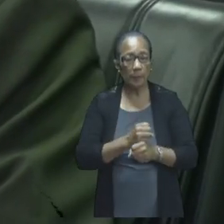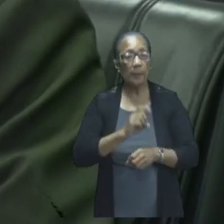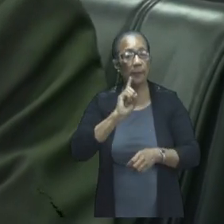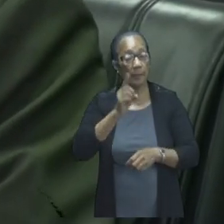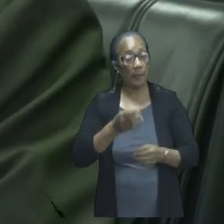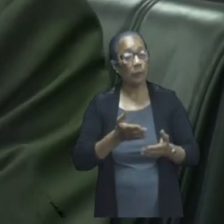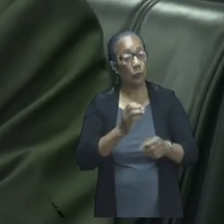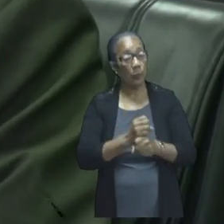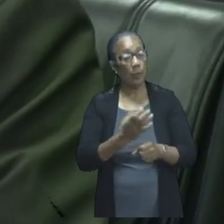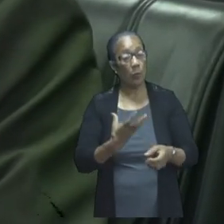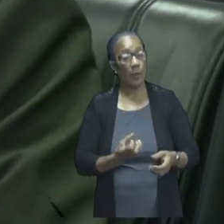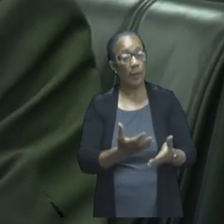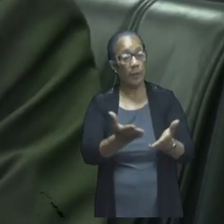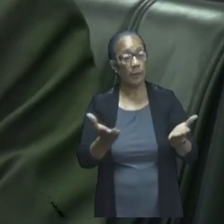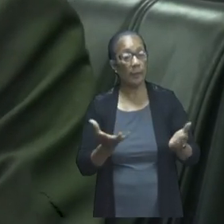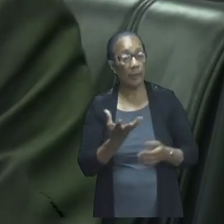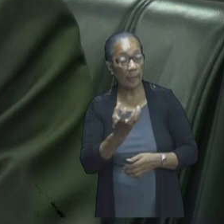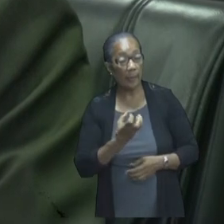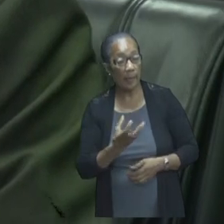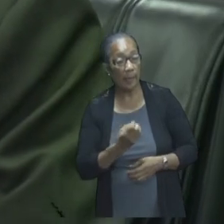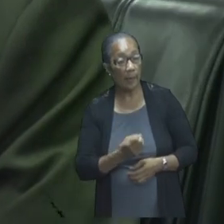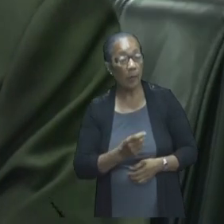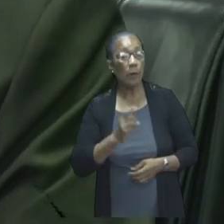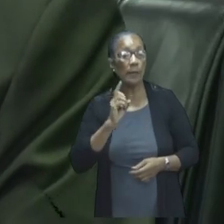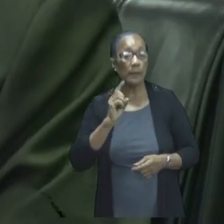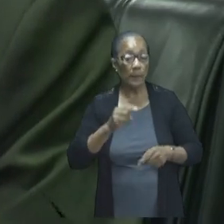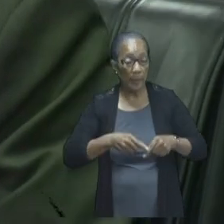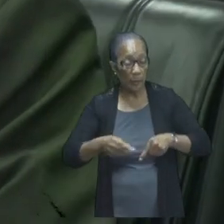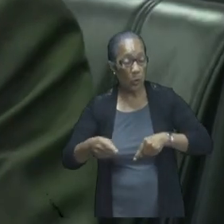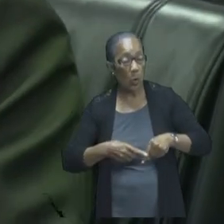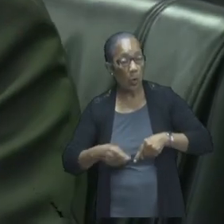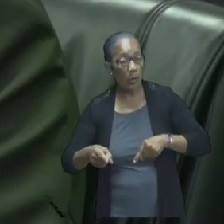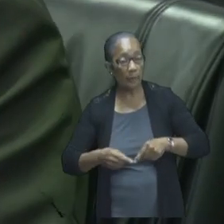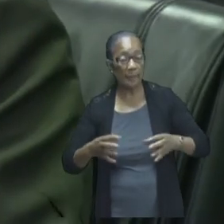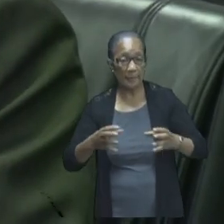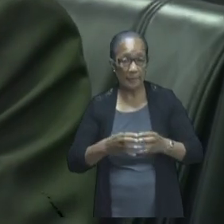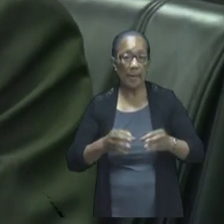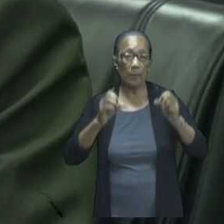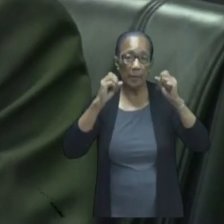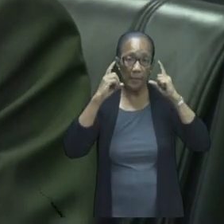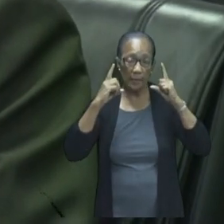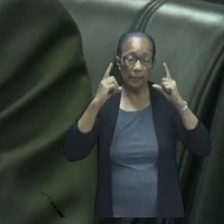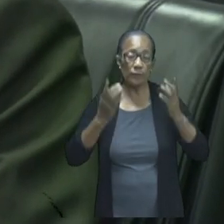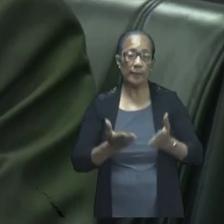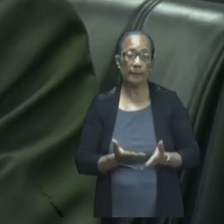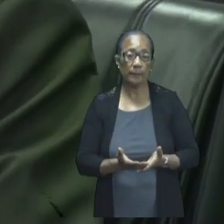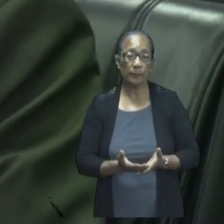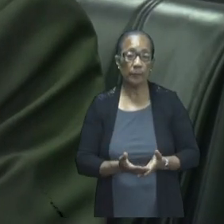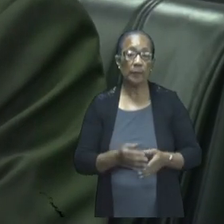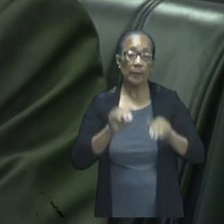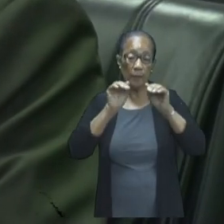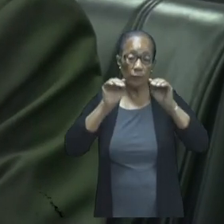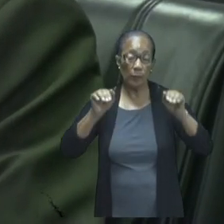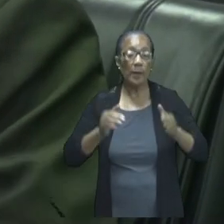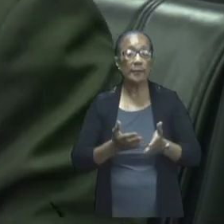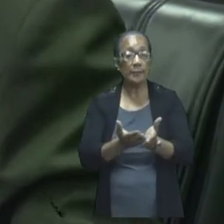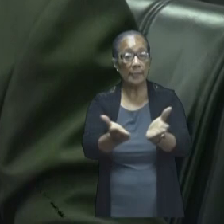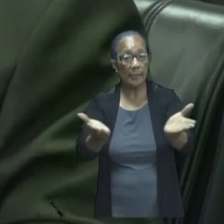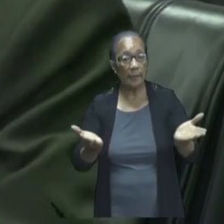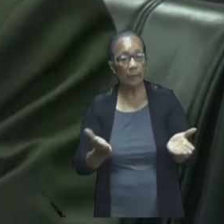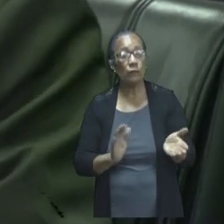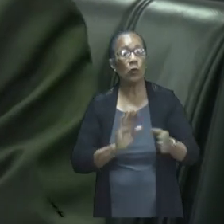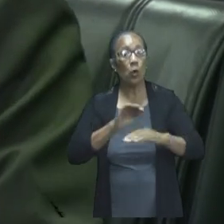meer voor dus echt hoe zullen binnenkort de samenleving omstandig informeren over wat